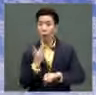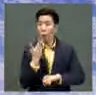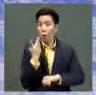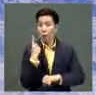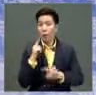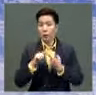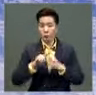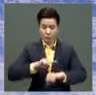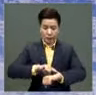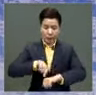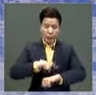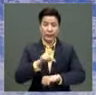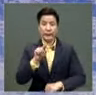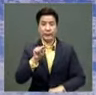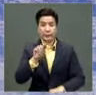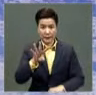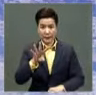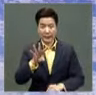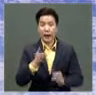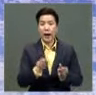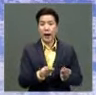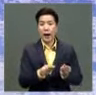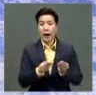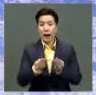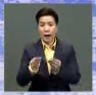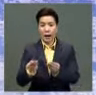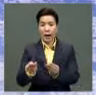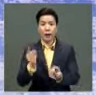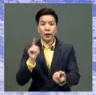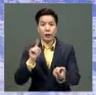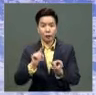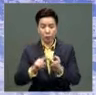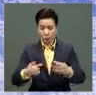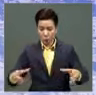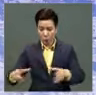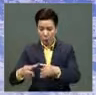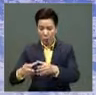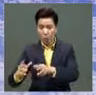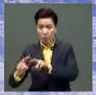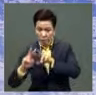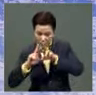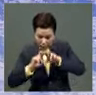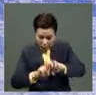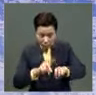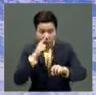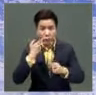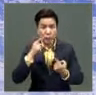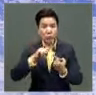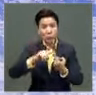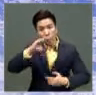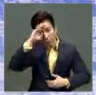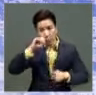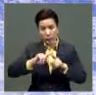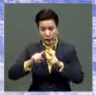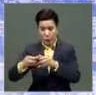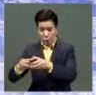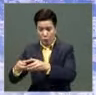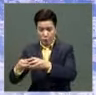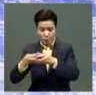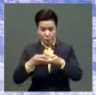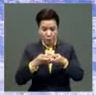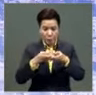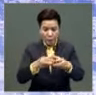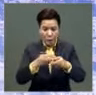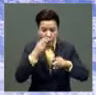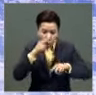นี้24ชั่วโมงกับทางการทีมสอบสวนโรคโดยทางกรมควบคุมโรคได้ลงพื้นที่เ